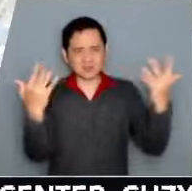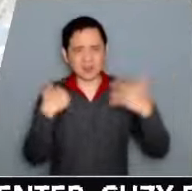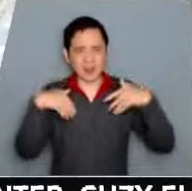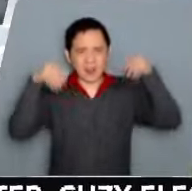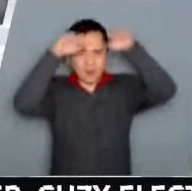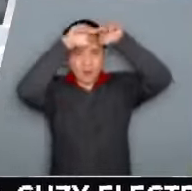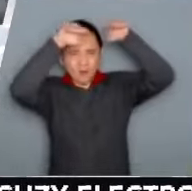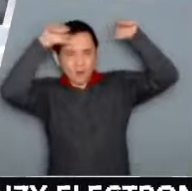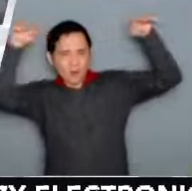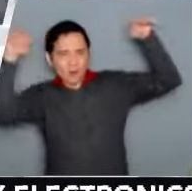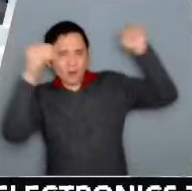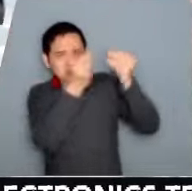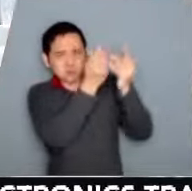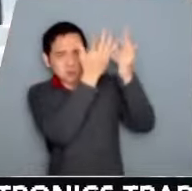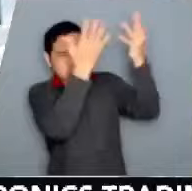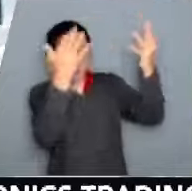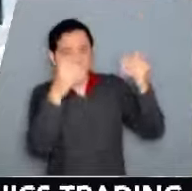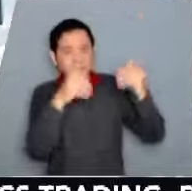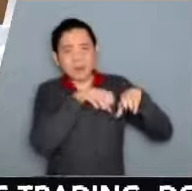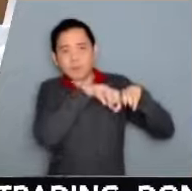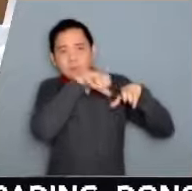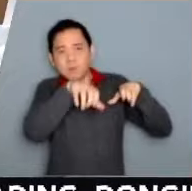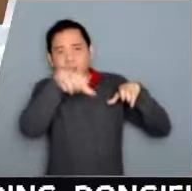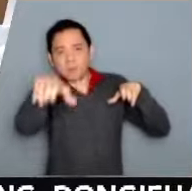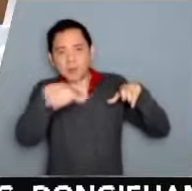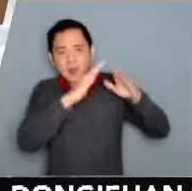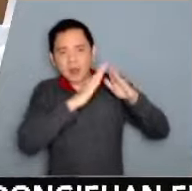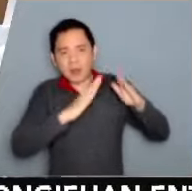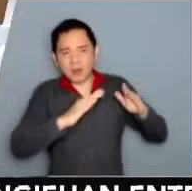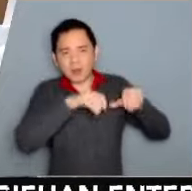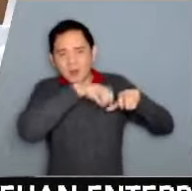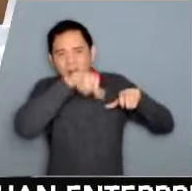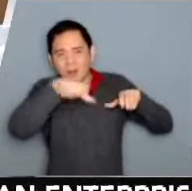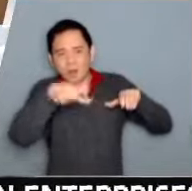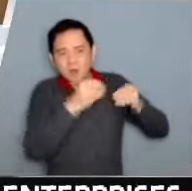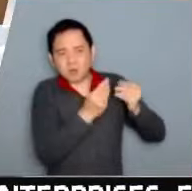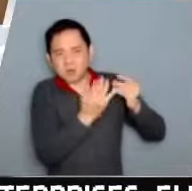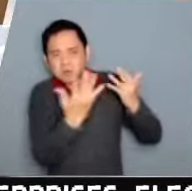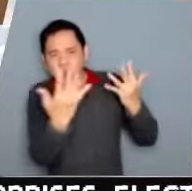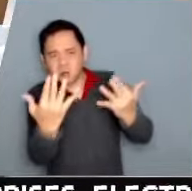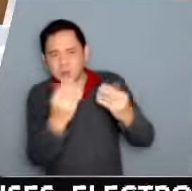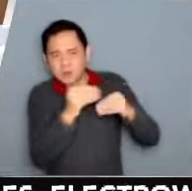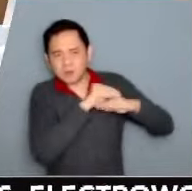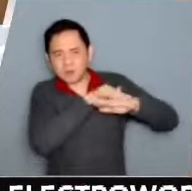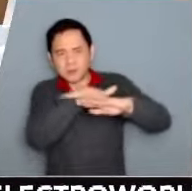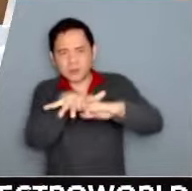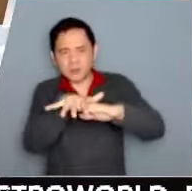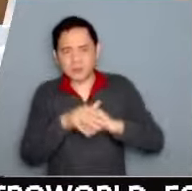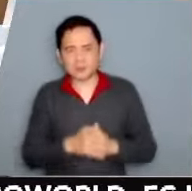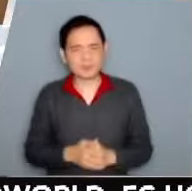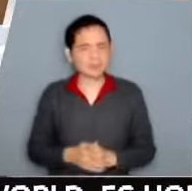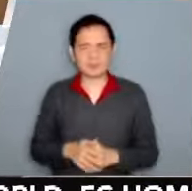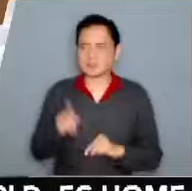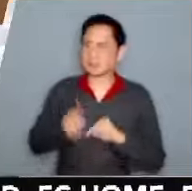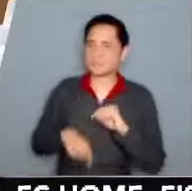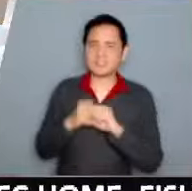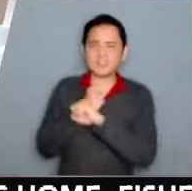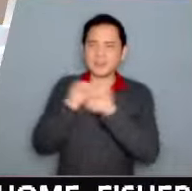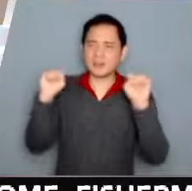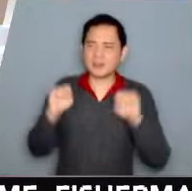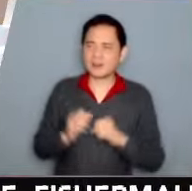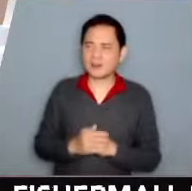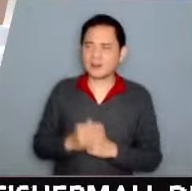katabing bahay. Sa isang idlap na wala siya. Wala kahit anong gawin nilang ano ligtas, hindi na talaga kasi nga hindi mo makayanan ang